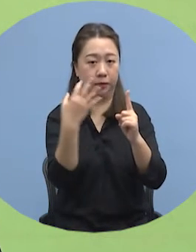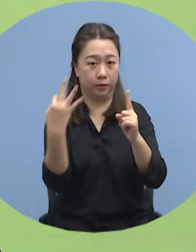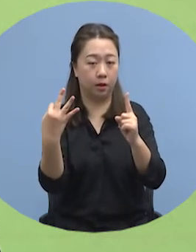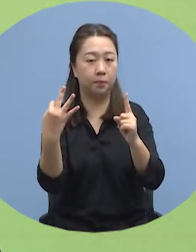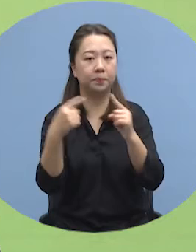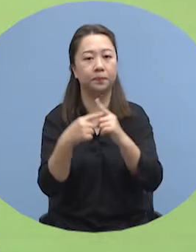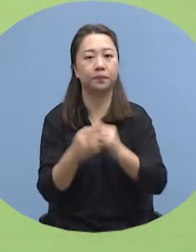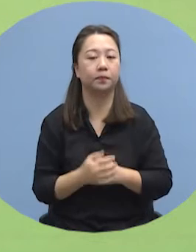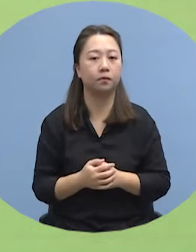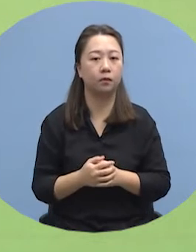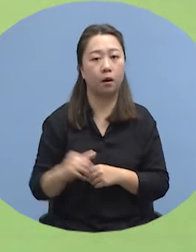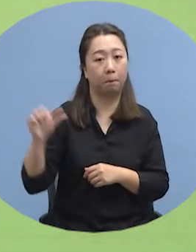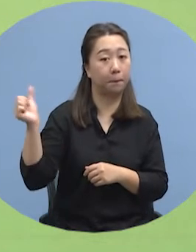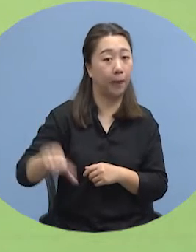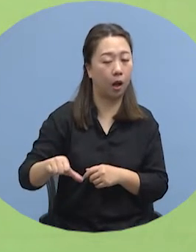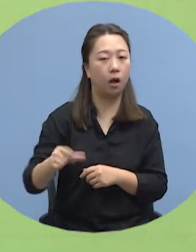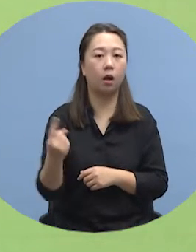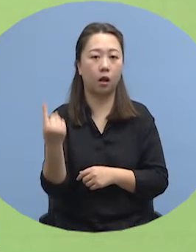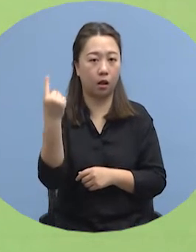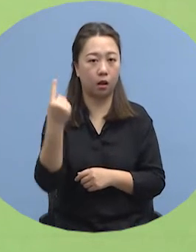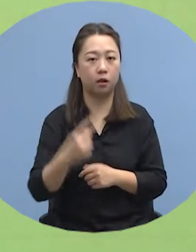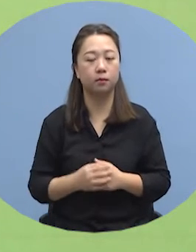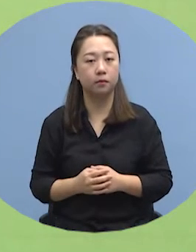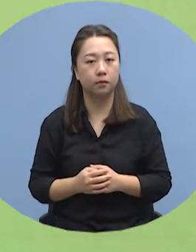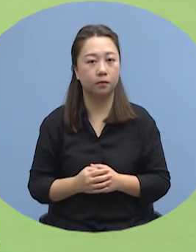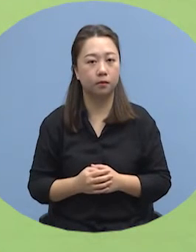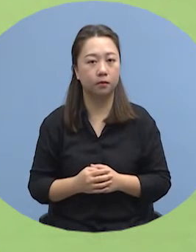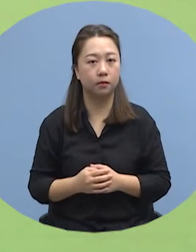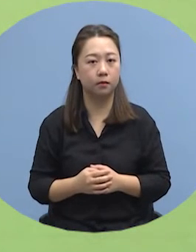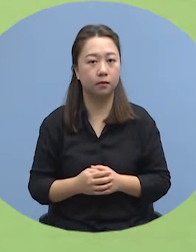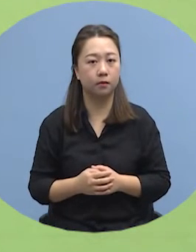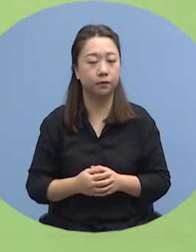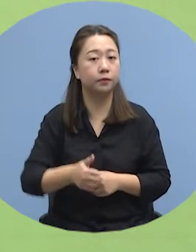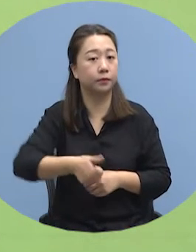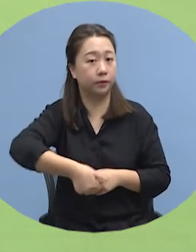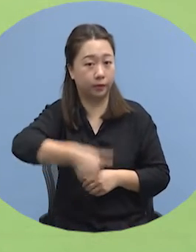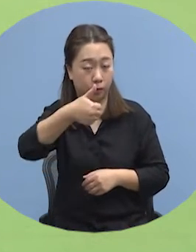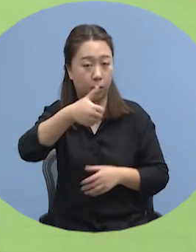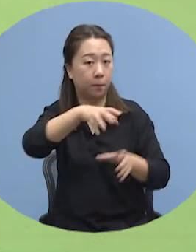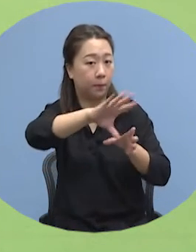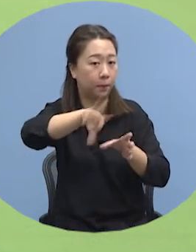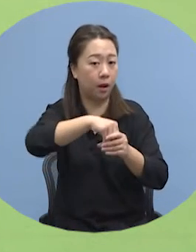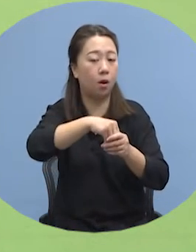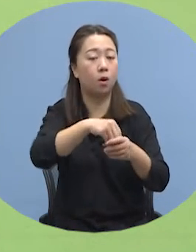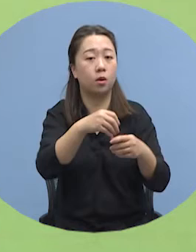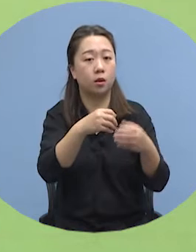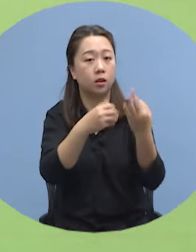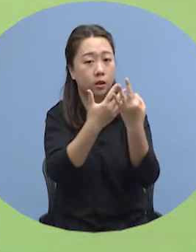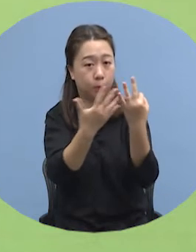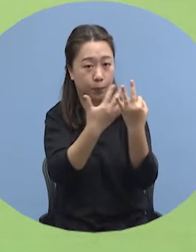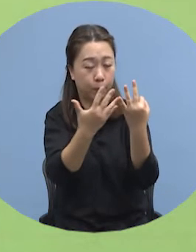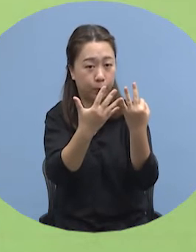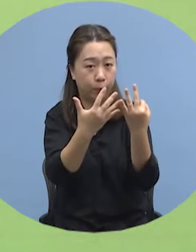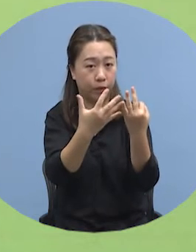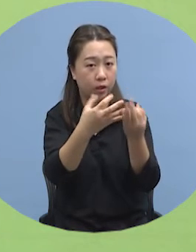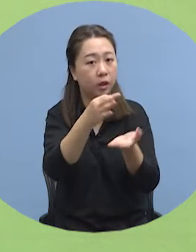153人，無效的有1人，有效的包括35位